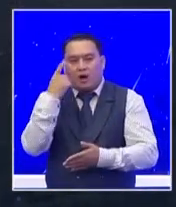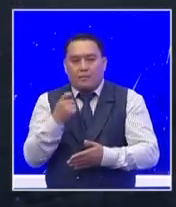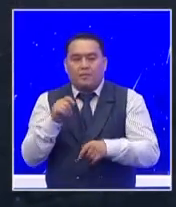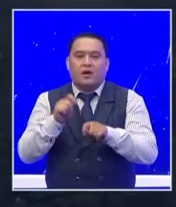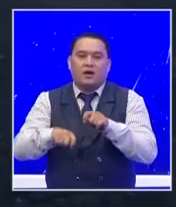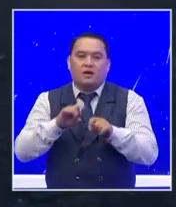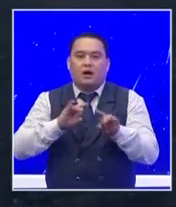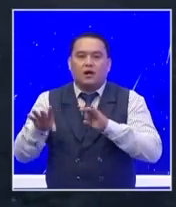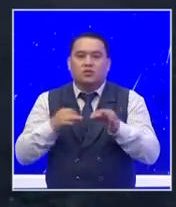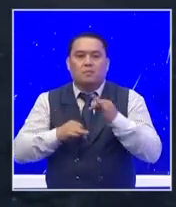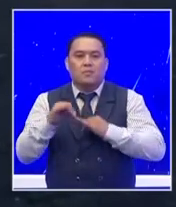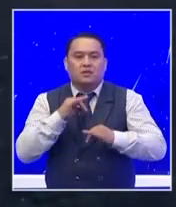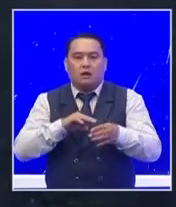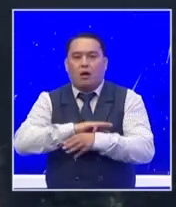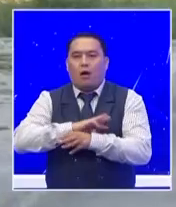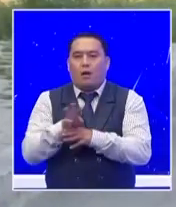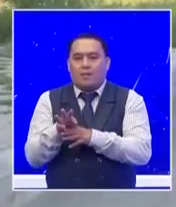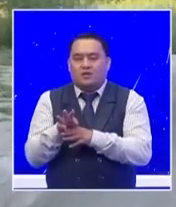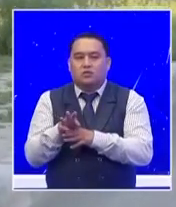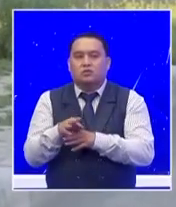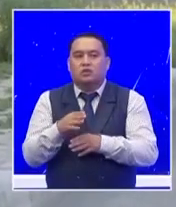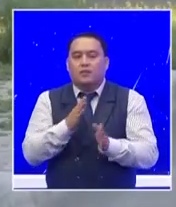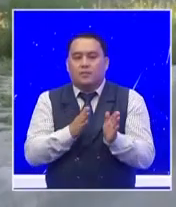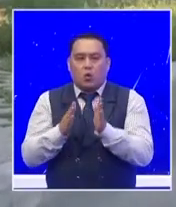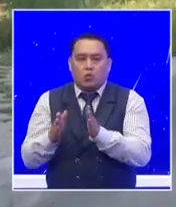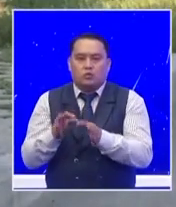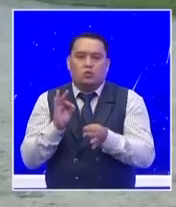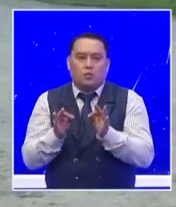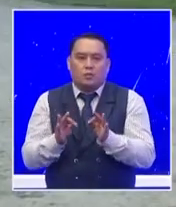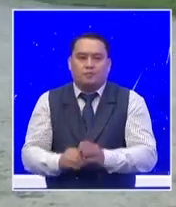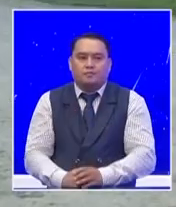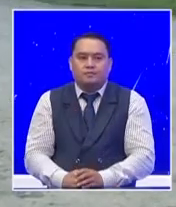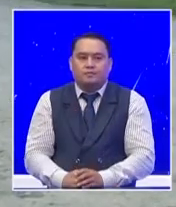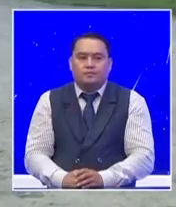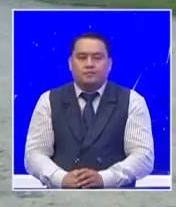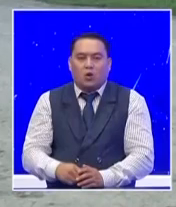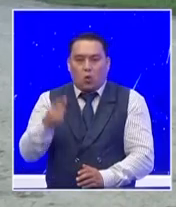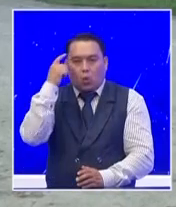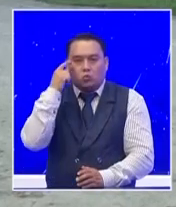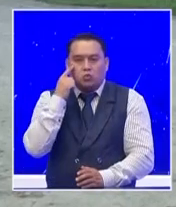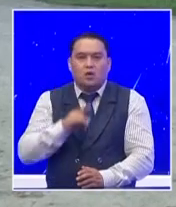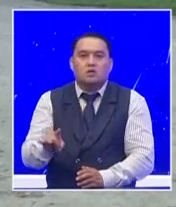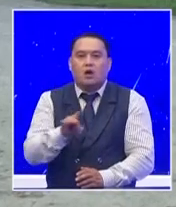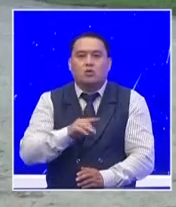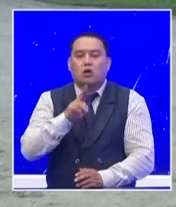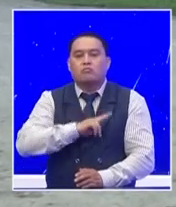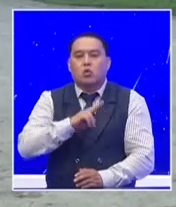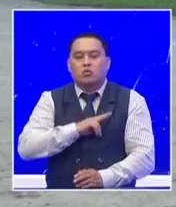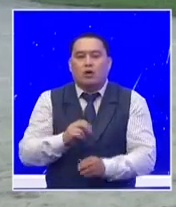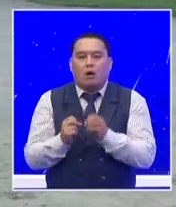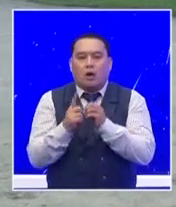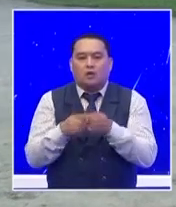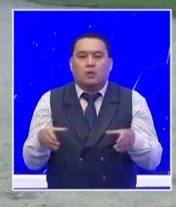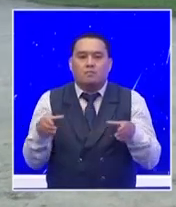ввелась разъяснительная беседа. Обеспечивался надзор за соблюдением предписанных норм. По Коксовскому району у нас работает 11 мобильных